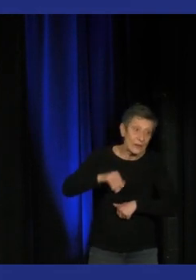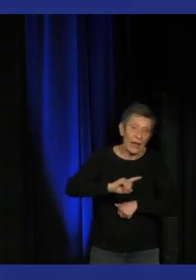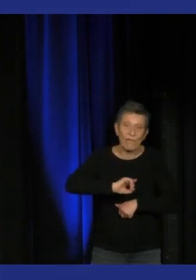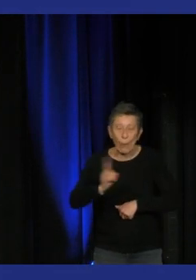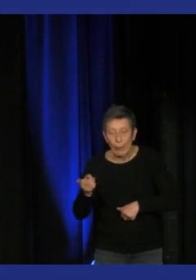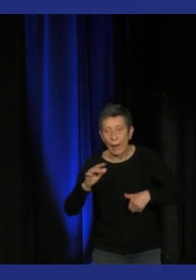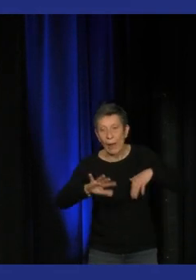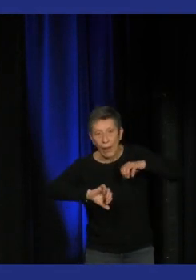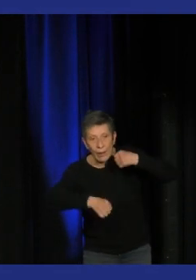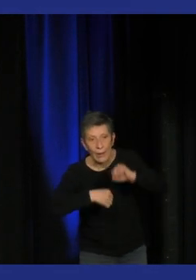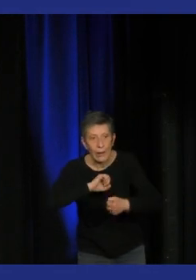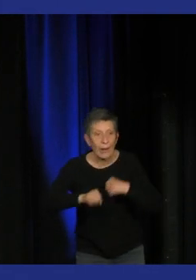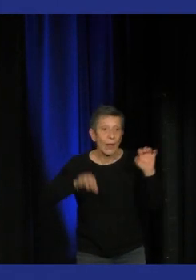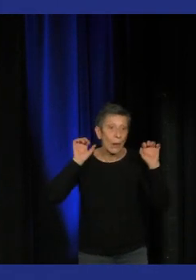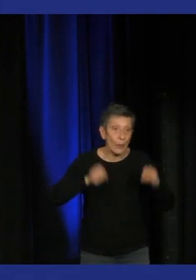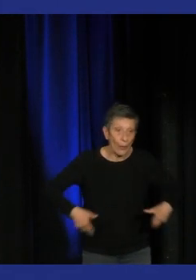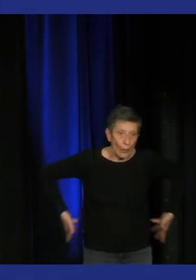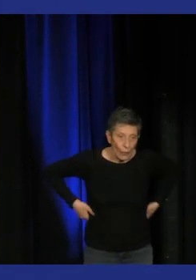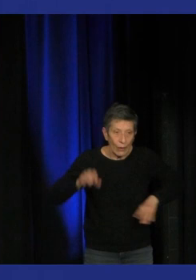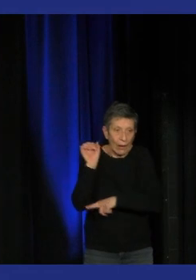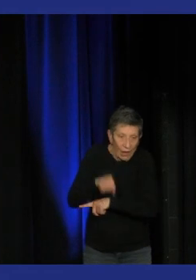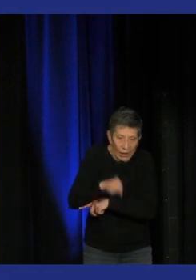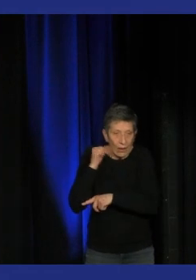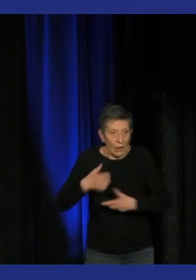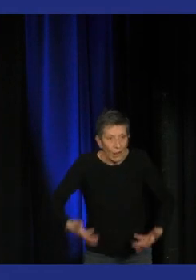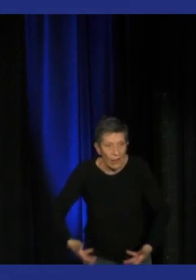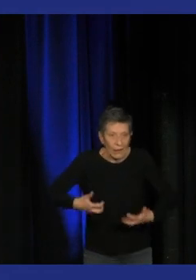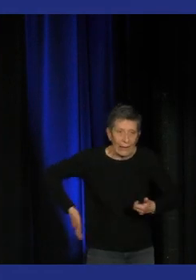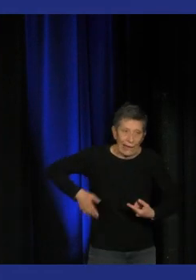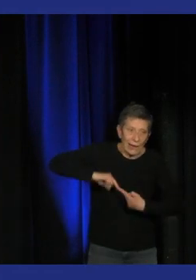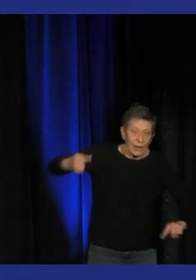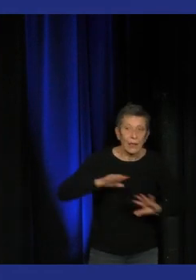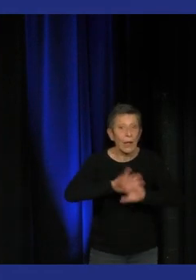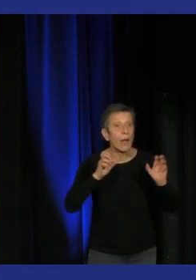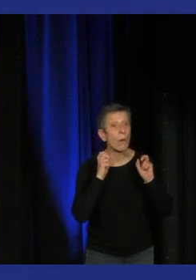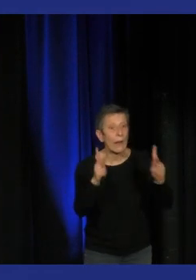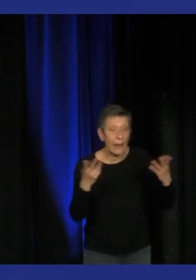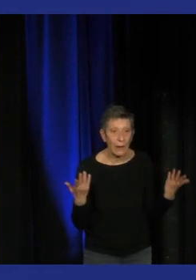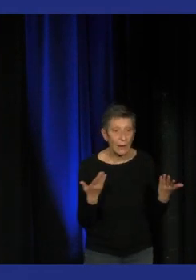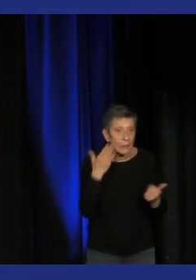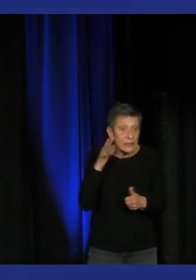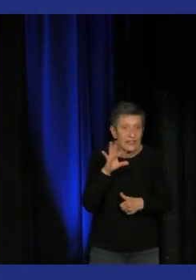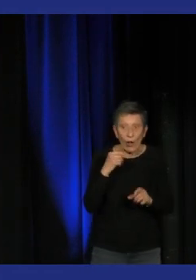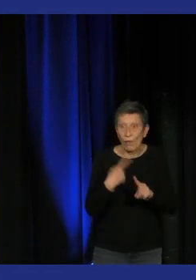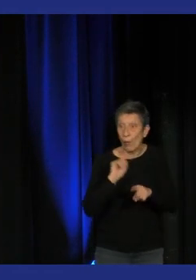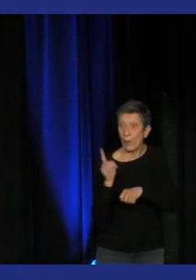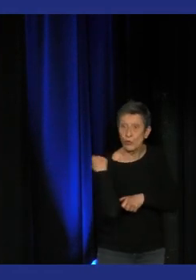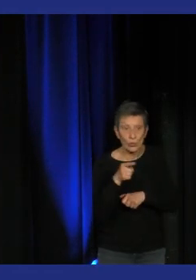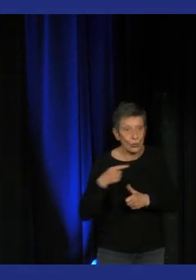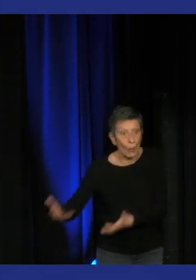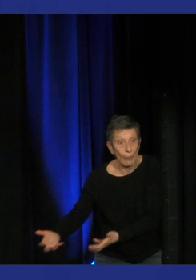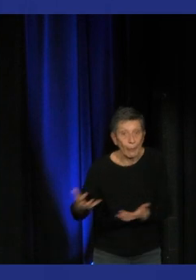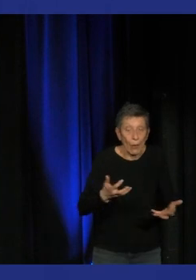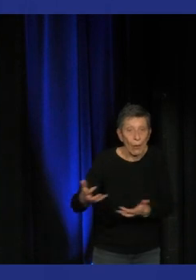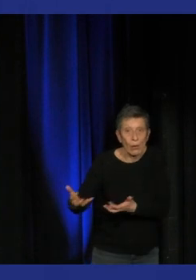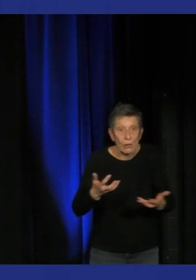gestes de ce genre parce qu'on peut casser son dos à force de faire des gestes de ce genre. Et bien sûr, quand on fait ça 50 fois par jour, mais là, en l'occurrence, c'était